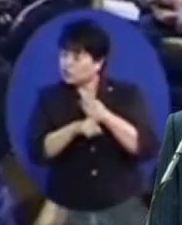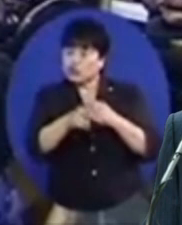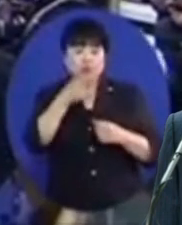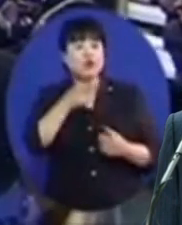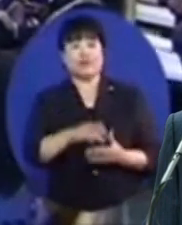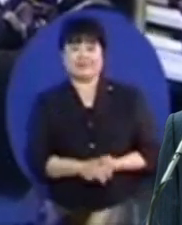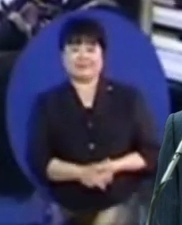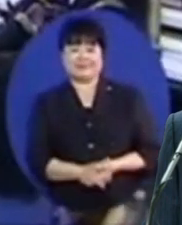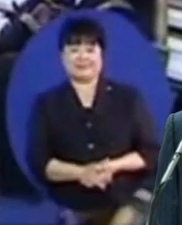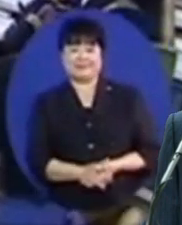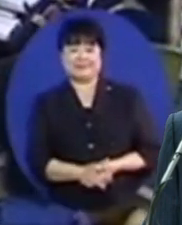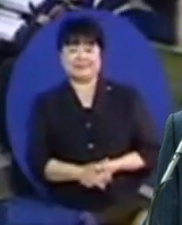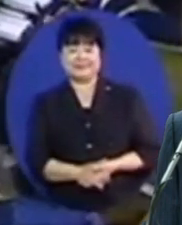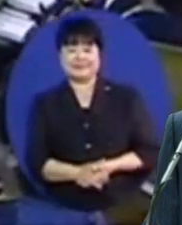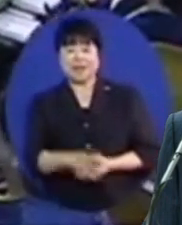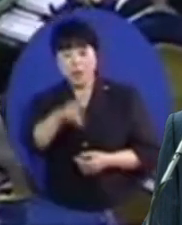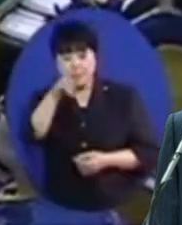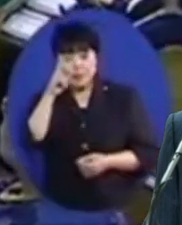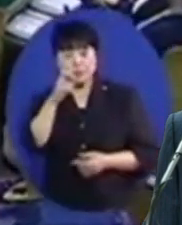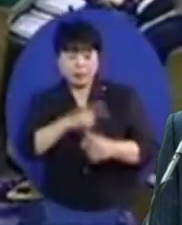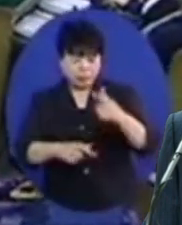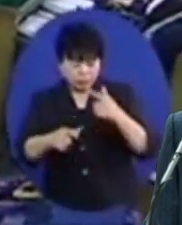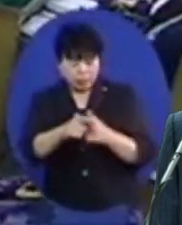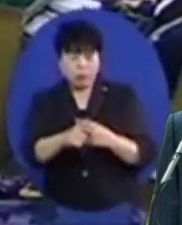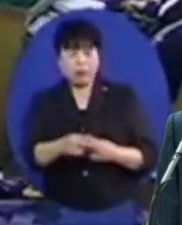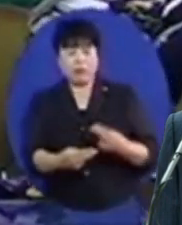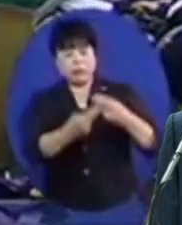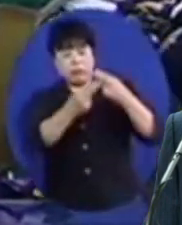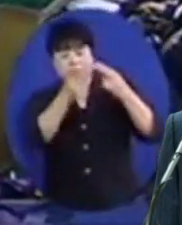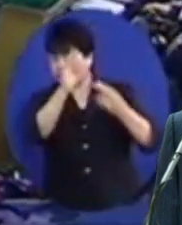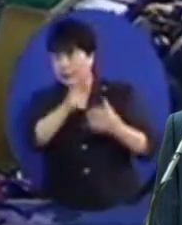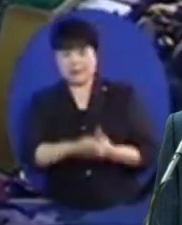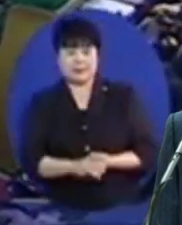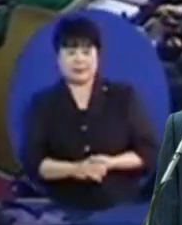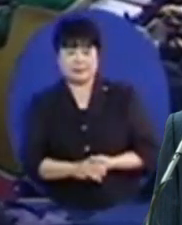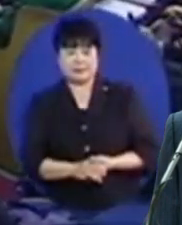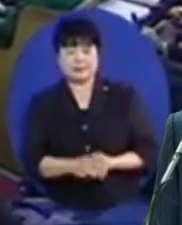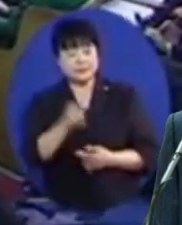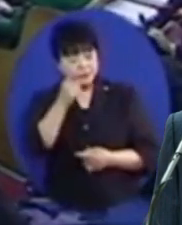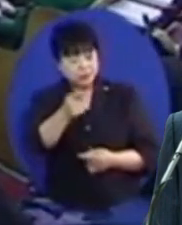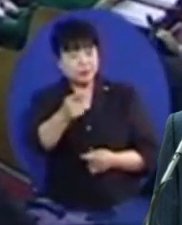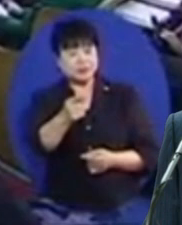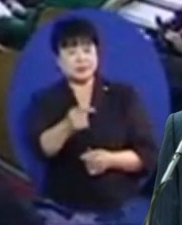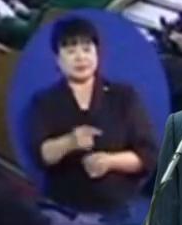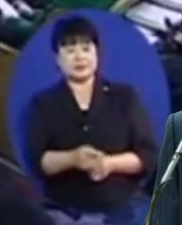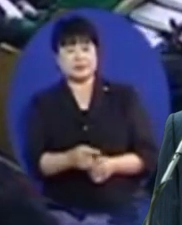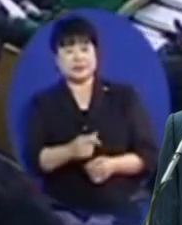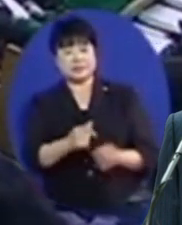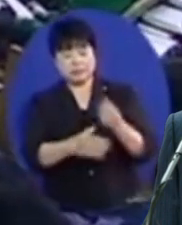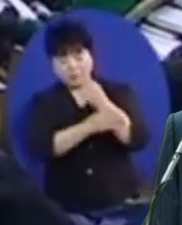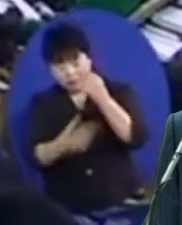없습니다. 미움은 미움에 의해 풀어지지 않기 때문입니다. 그러므로 나는 저들을 석방하기를 요구합니다.